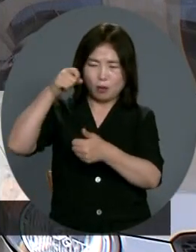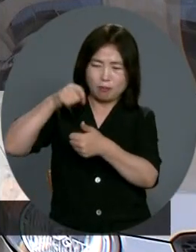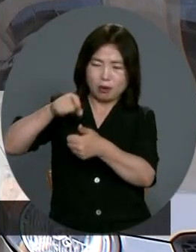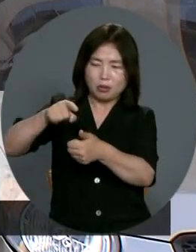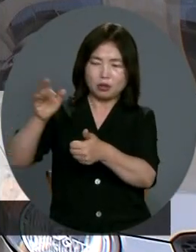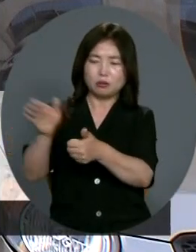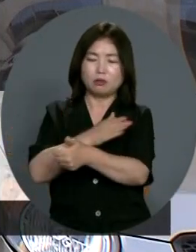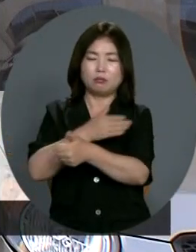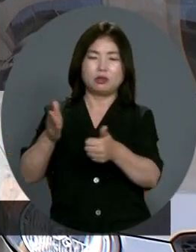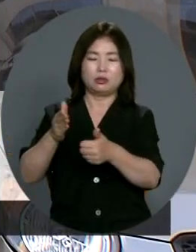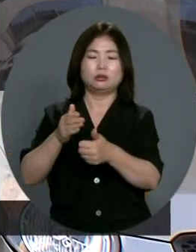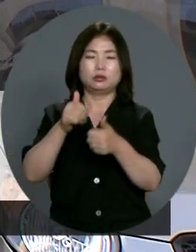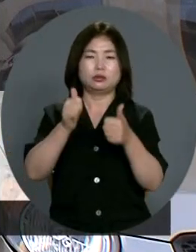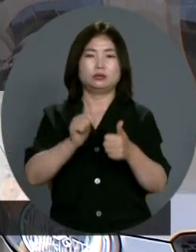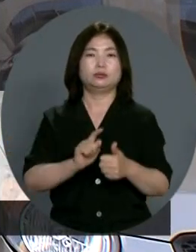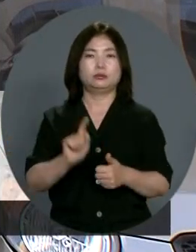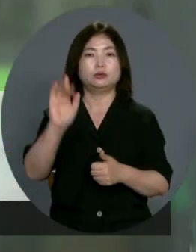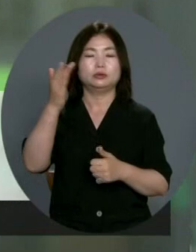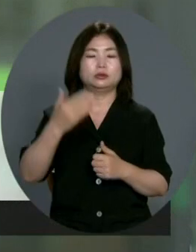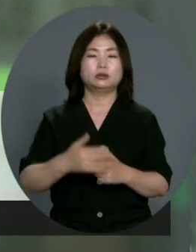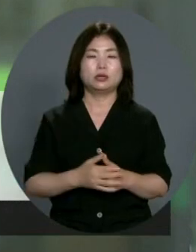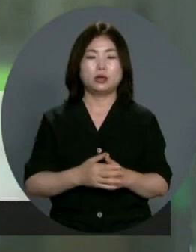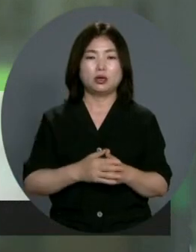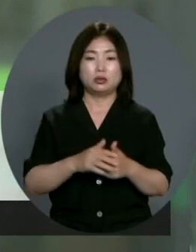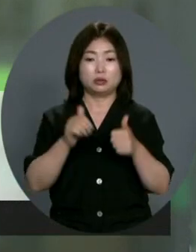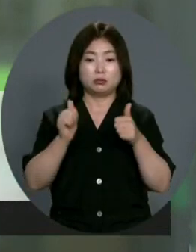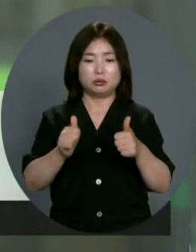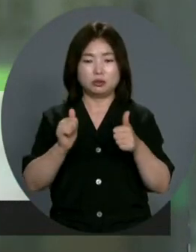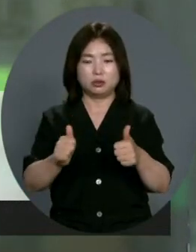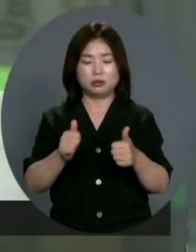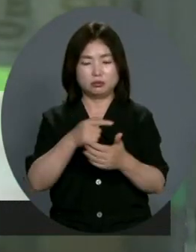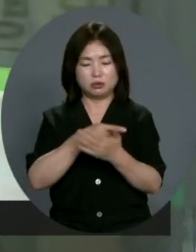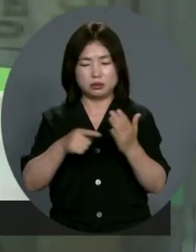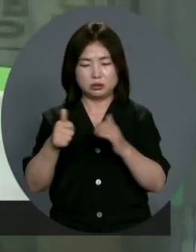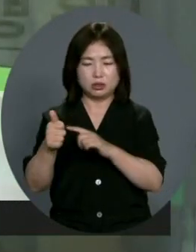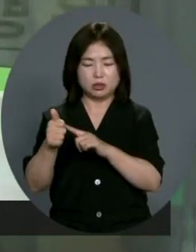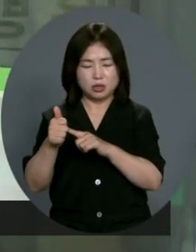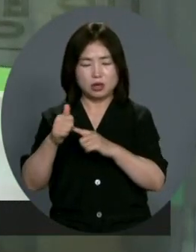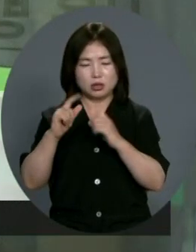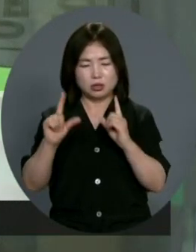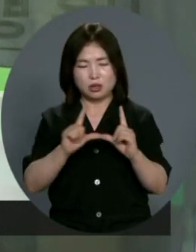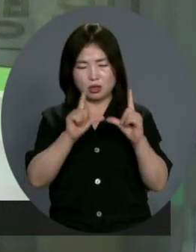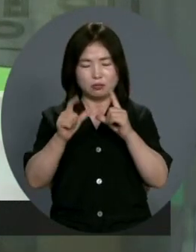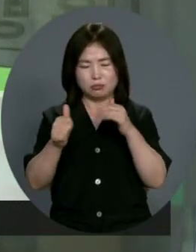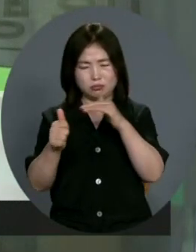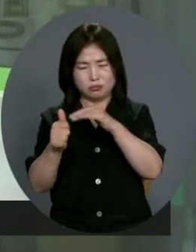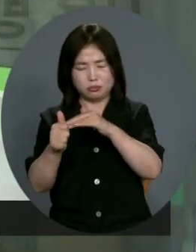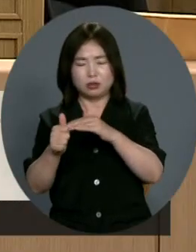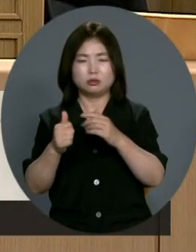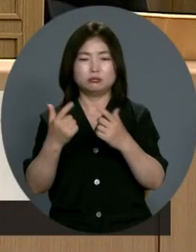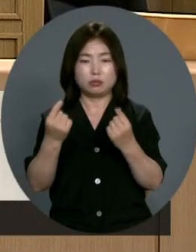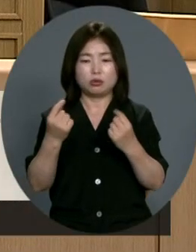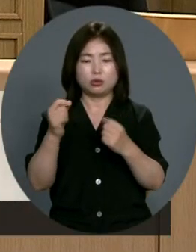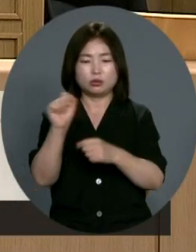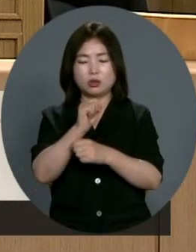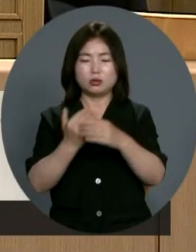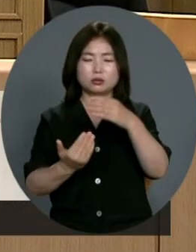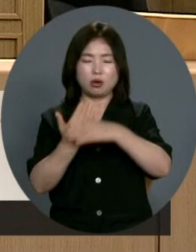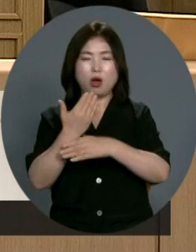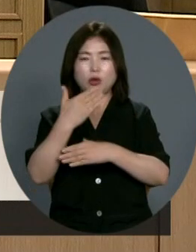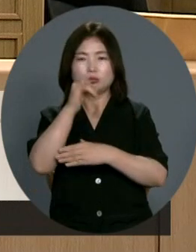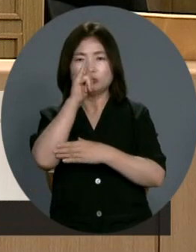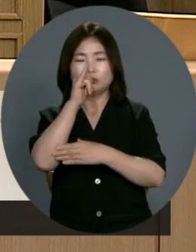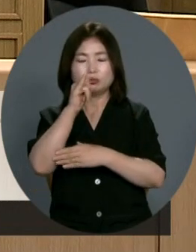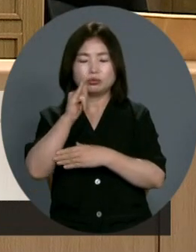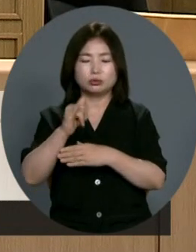차고 뺨을 때린 혐의로 재판에 넘겨졌습니다 재판부는 피해자 개인에 대한 법익 침해를 넘어 교통사고를 유발해